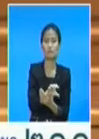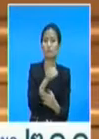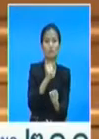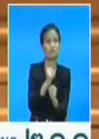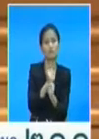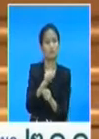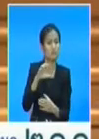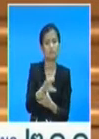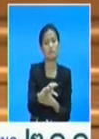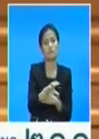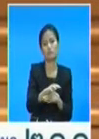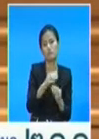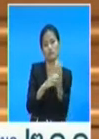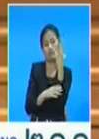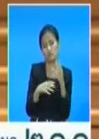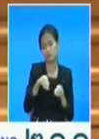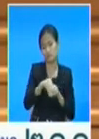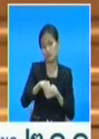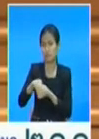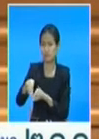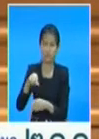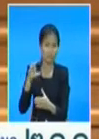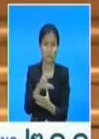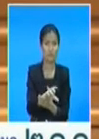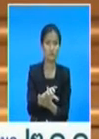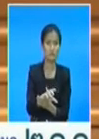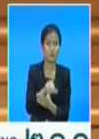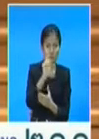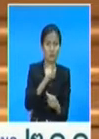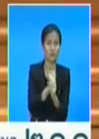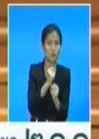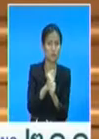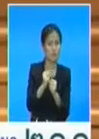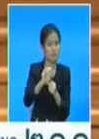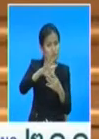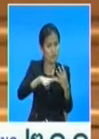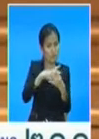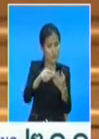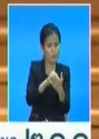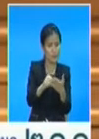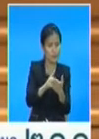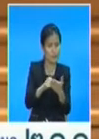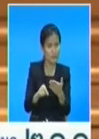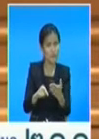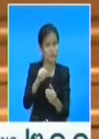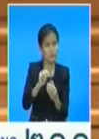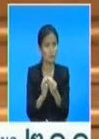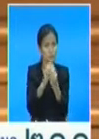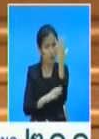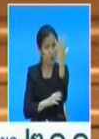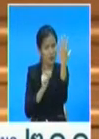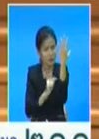ครับต้องบังคับให้ทำให้เสนอแผนทั้งชนิดทั้งจำนว